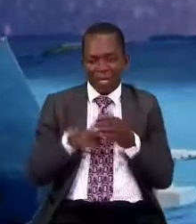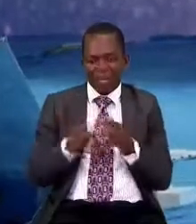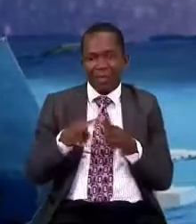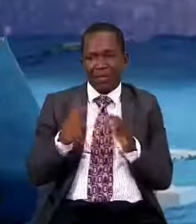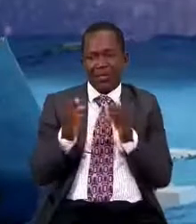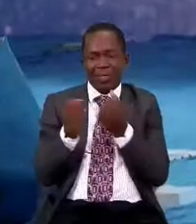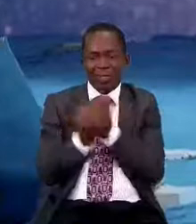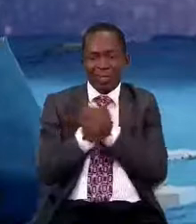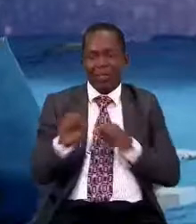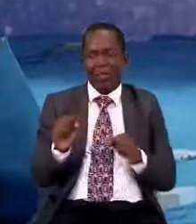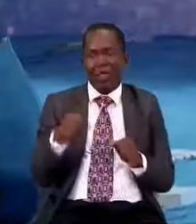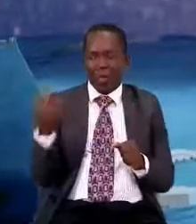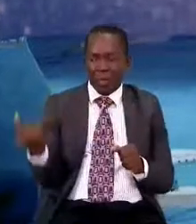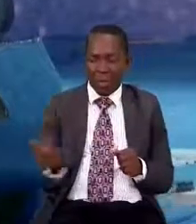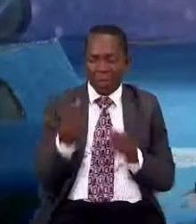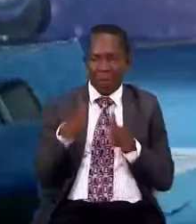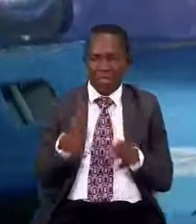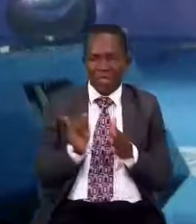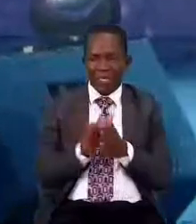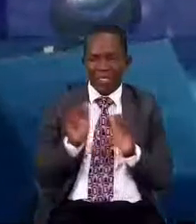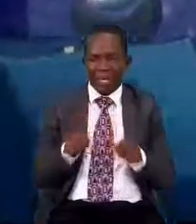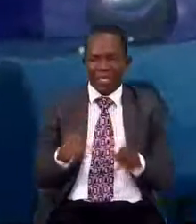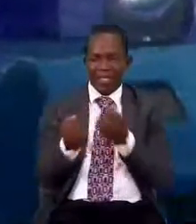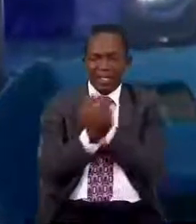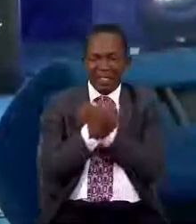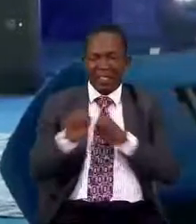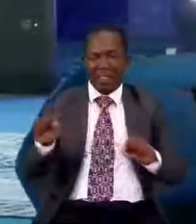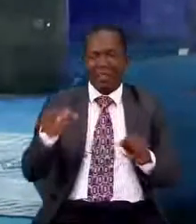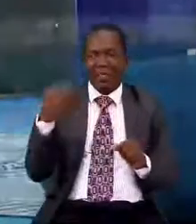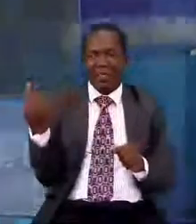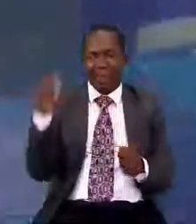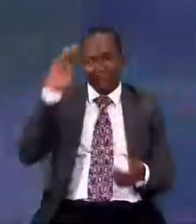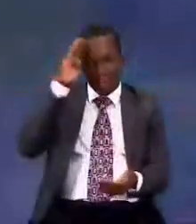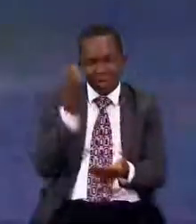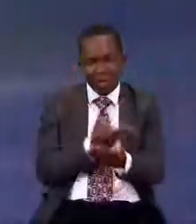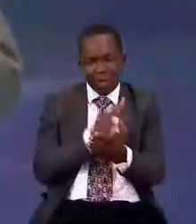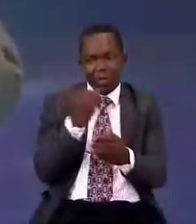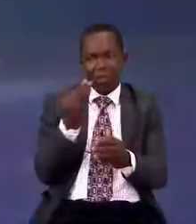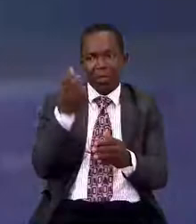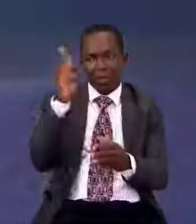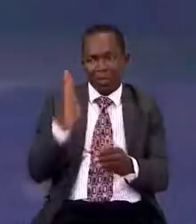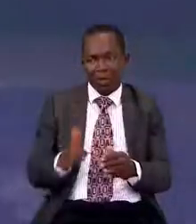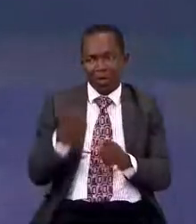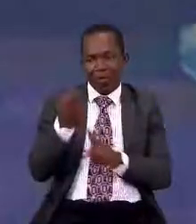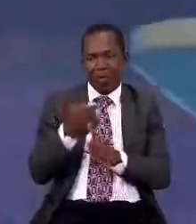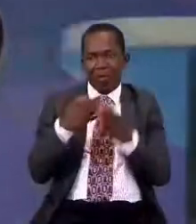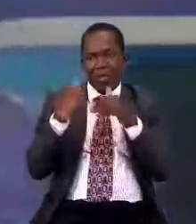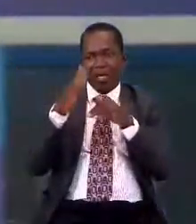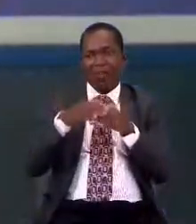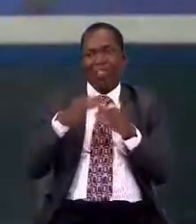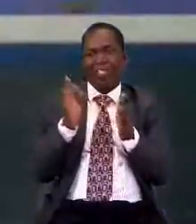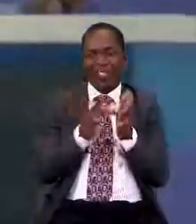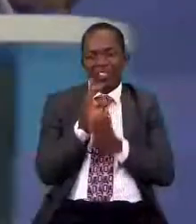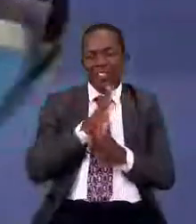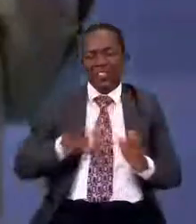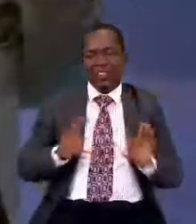le Fils de Dieu venant du ciel, le Sauveur, Jésus, le Justificateur, Jésus, l'Émancipateur,